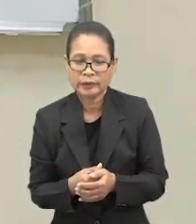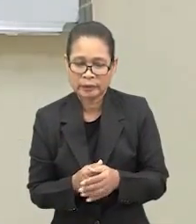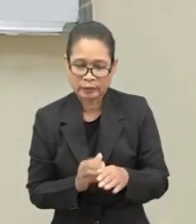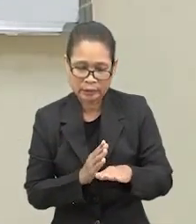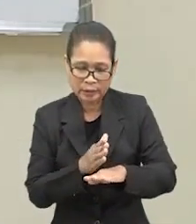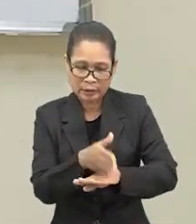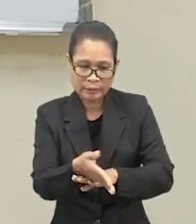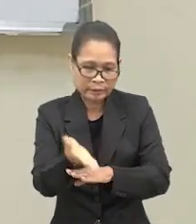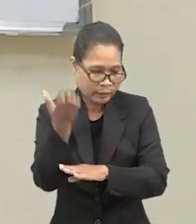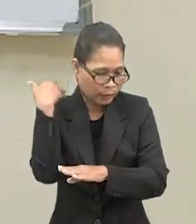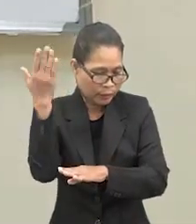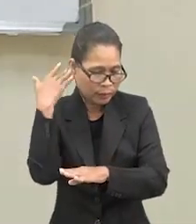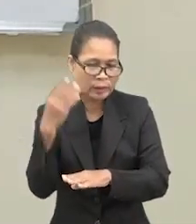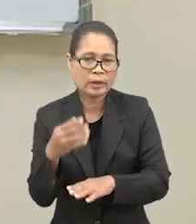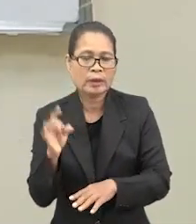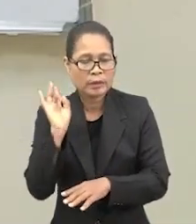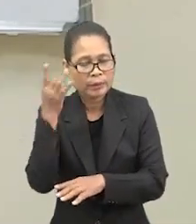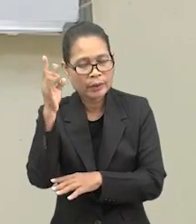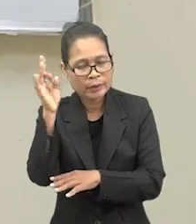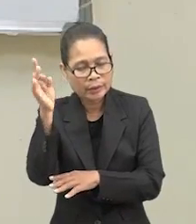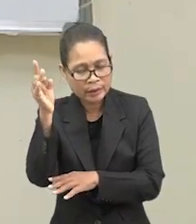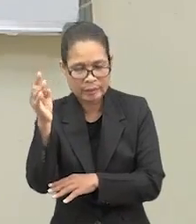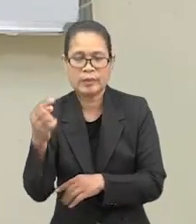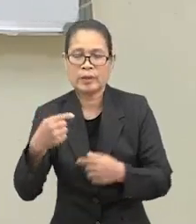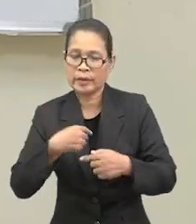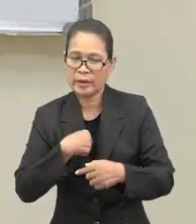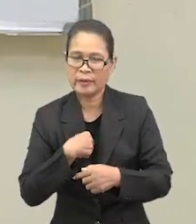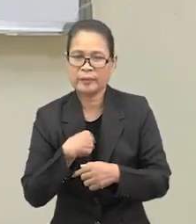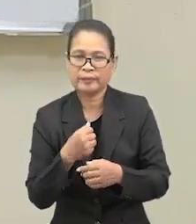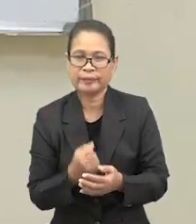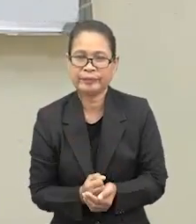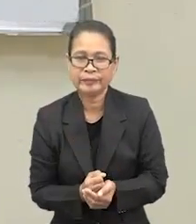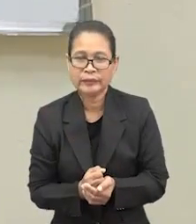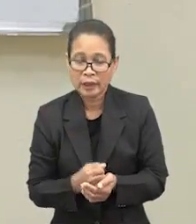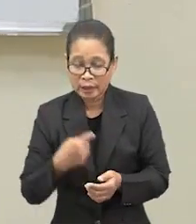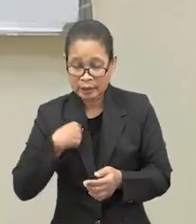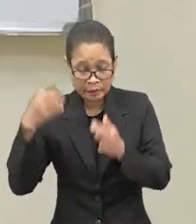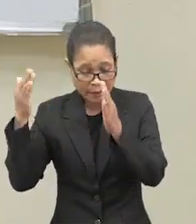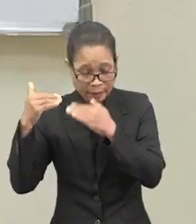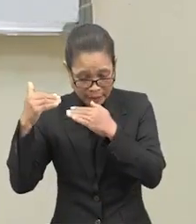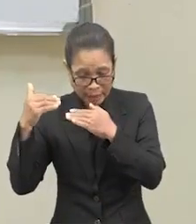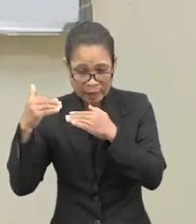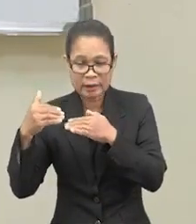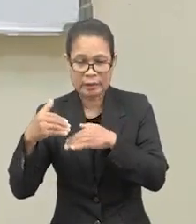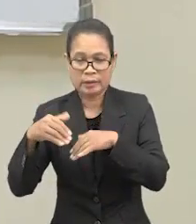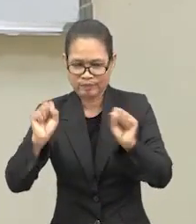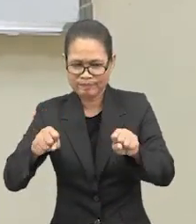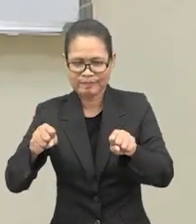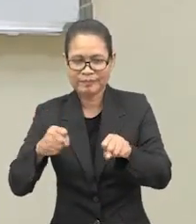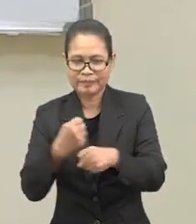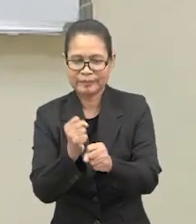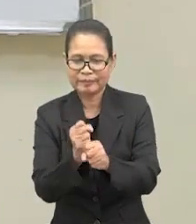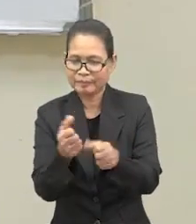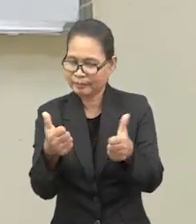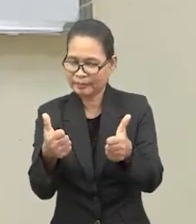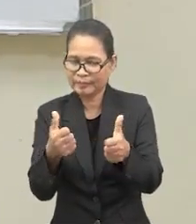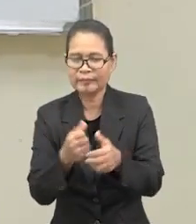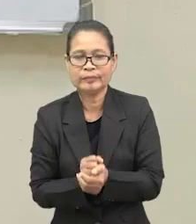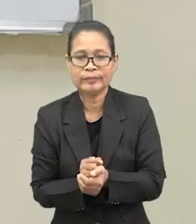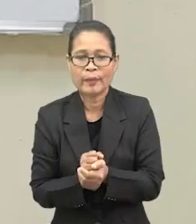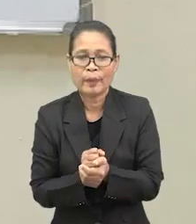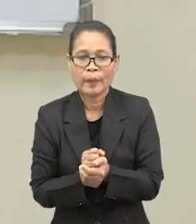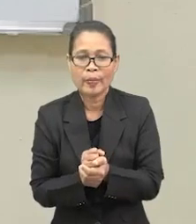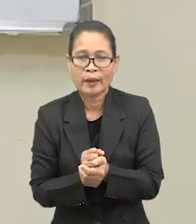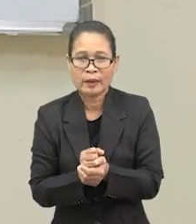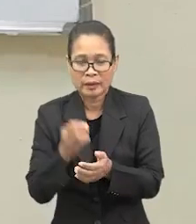Chẳng. Chẳng cắt mê riêng môn môn hay nâng ca bật dôi mà tru sợ bỏ nẹ cổ. Nẹ cổ sẽ không tha cô nâng ạch phước